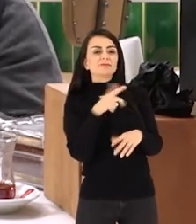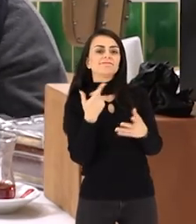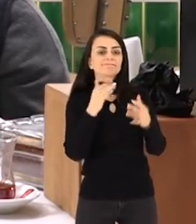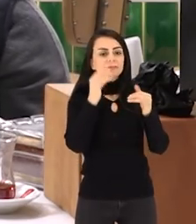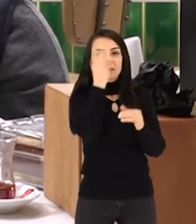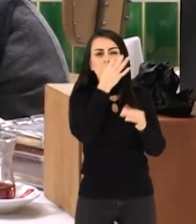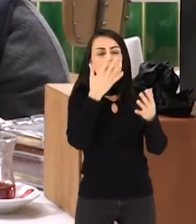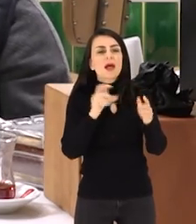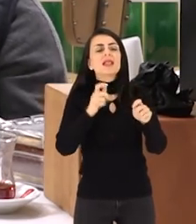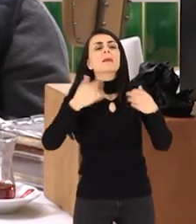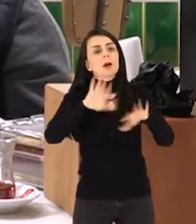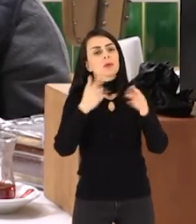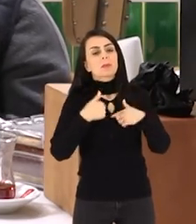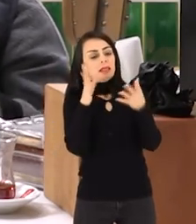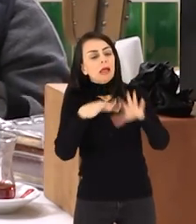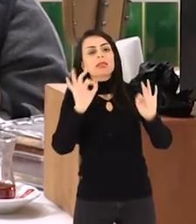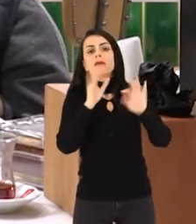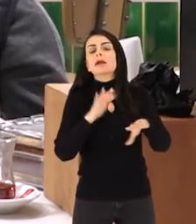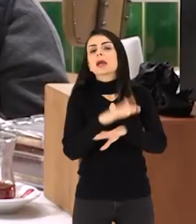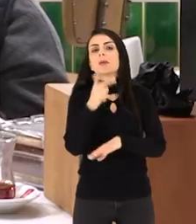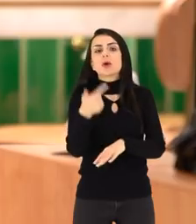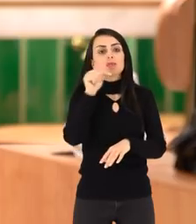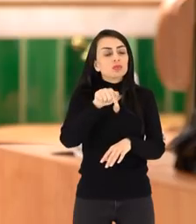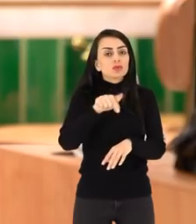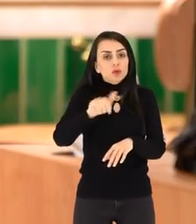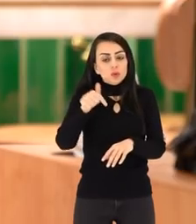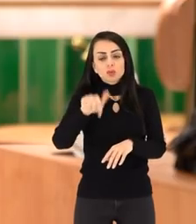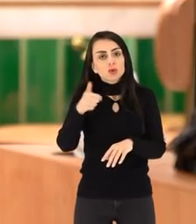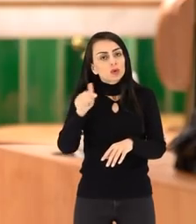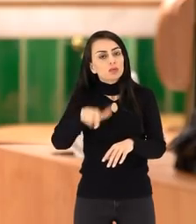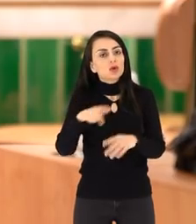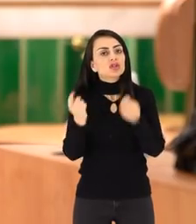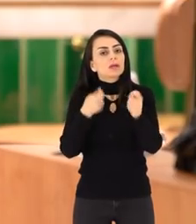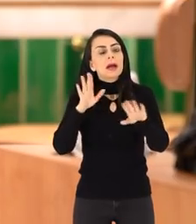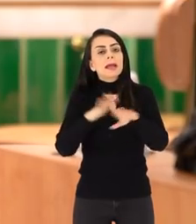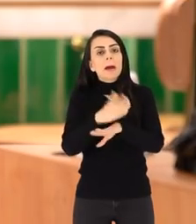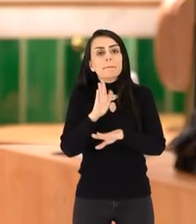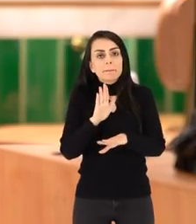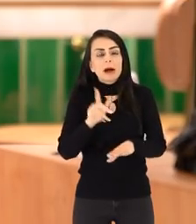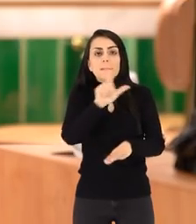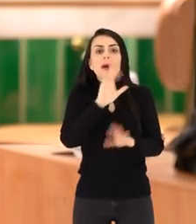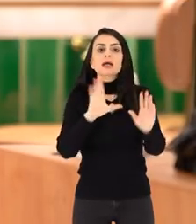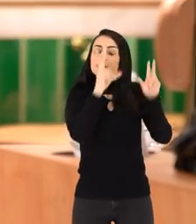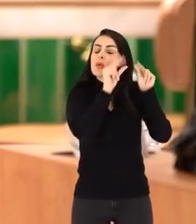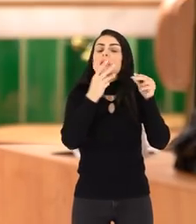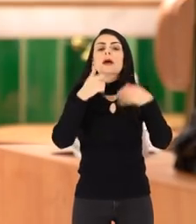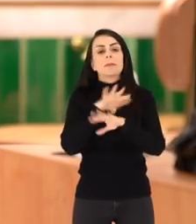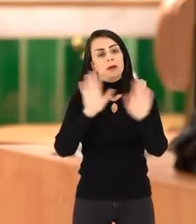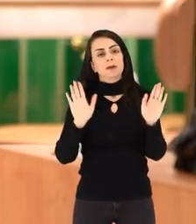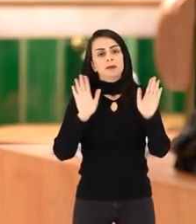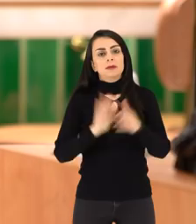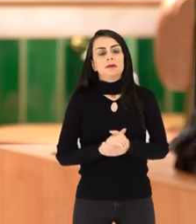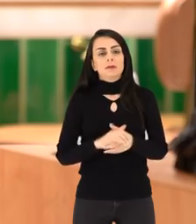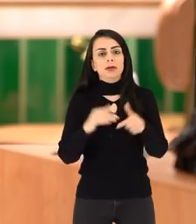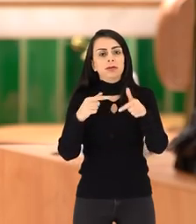şimdi hazırlanıyorum ya bir de buna. Ama, bugün bunu yapmazsak uyku yine bu sefer uyuyamayacağım. Doğru. Erteledik